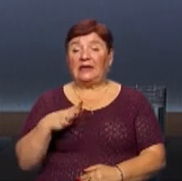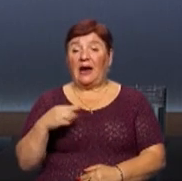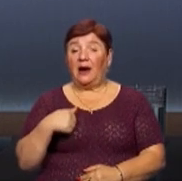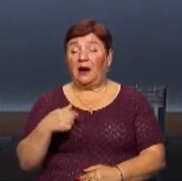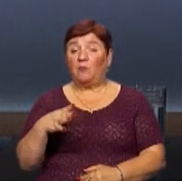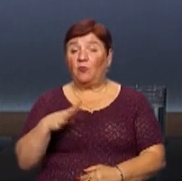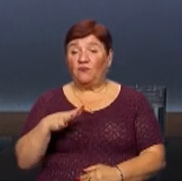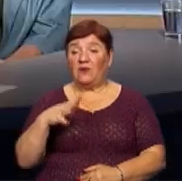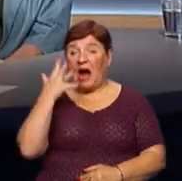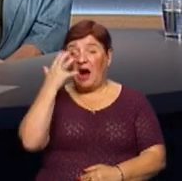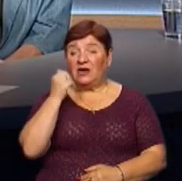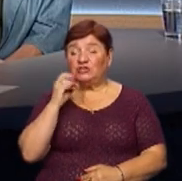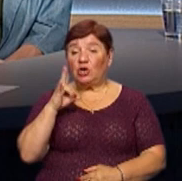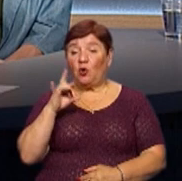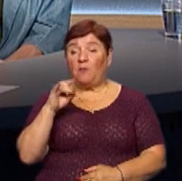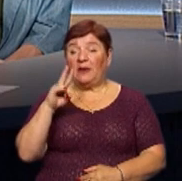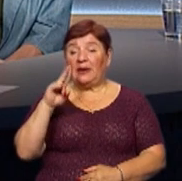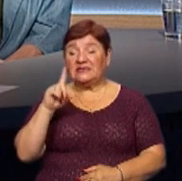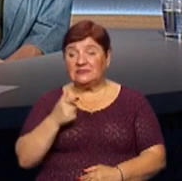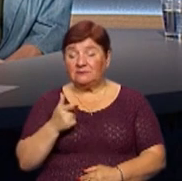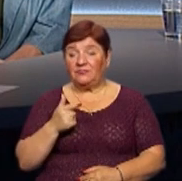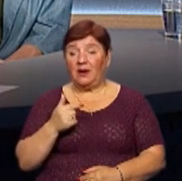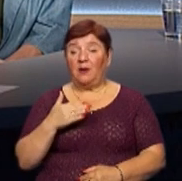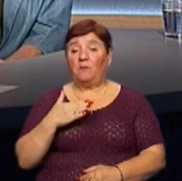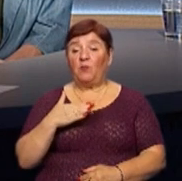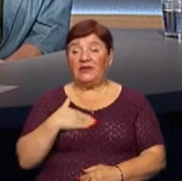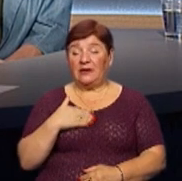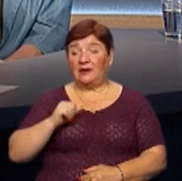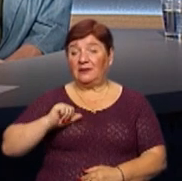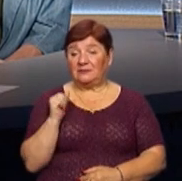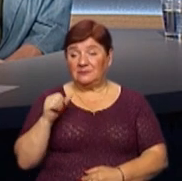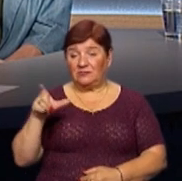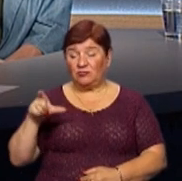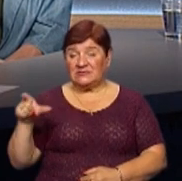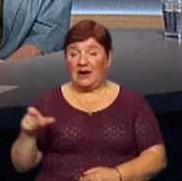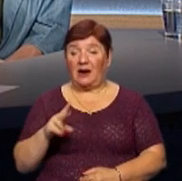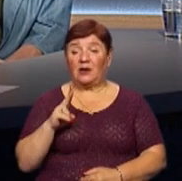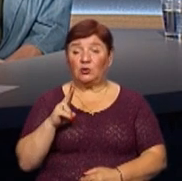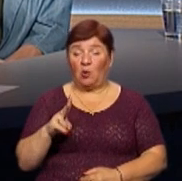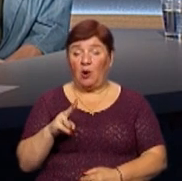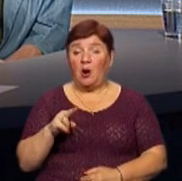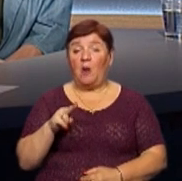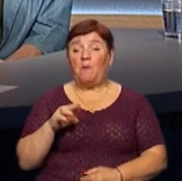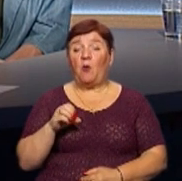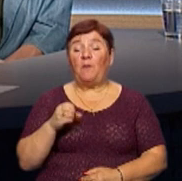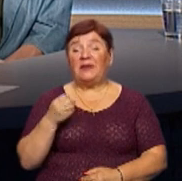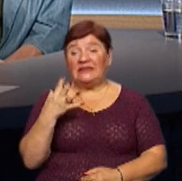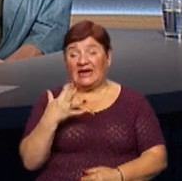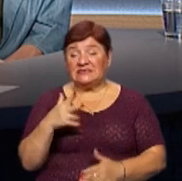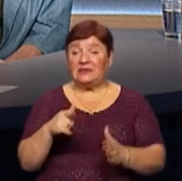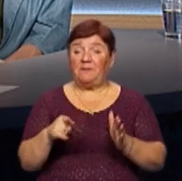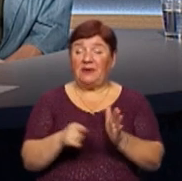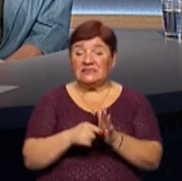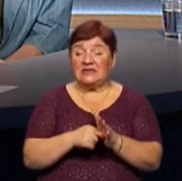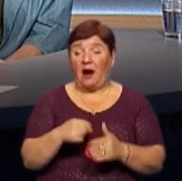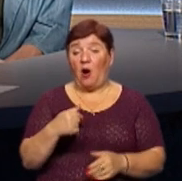Чорнобилі. Чому? Мої чим Бориса були... Та мав по 15 тисяч, по 8 тисяч пінті,